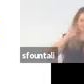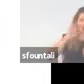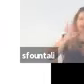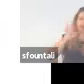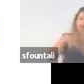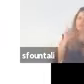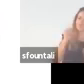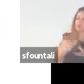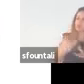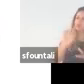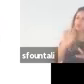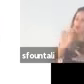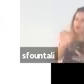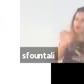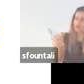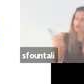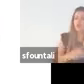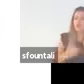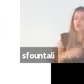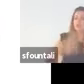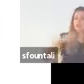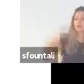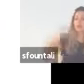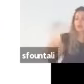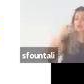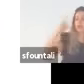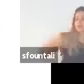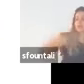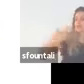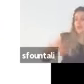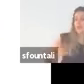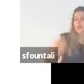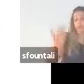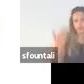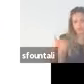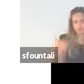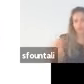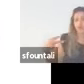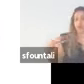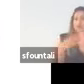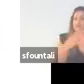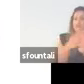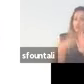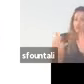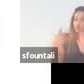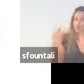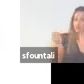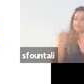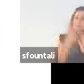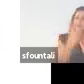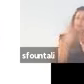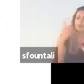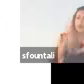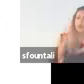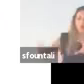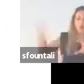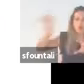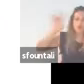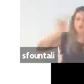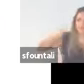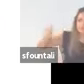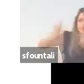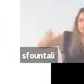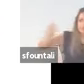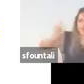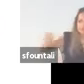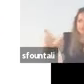νομοθεσίες. Το 2018 αναλύσαμε 31 χώρες στην Ευρώπη για να διαπιστώσουμε ότι η πλειοψηφία των χωρών δεν ορίζουν τον